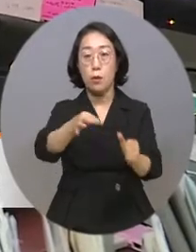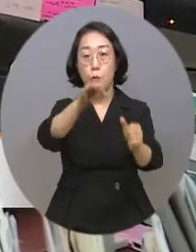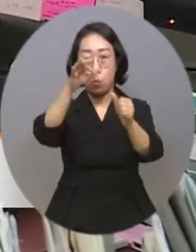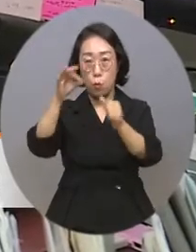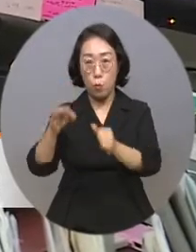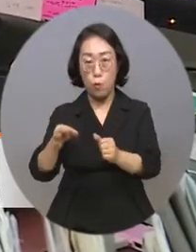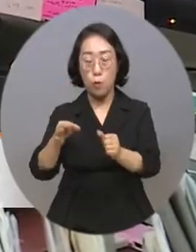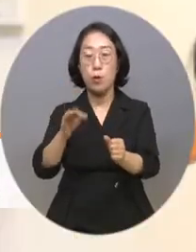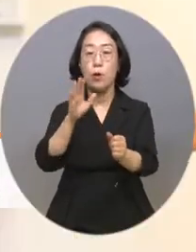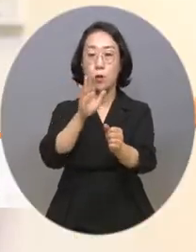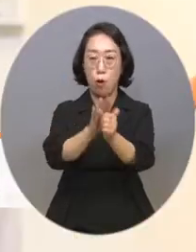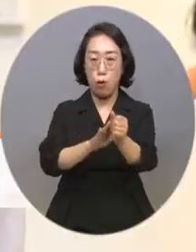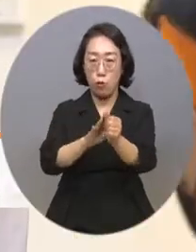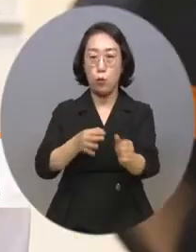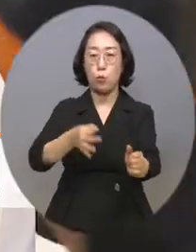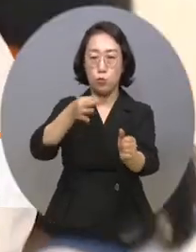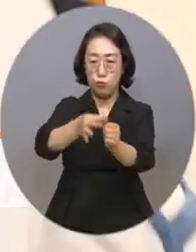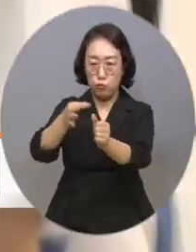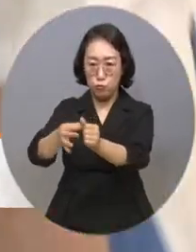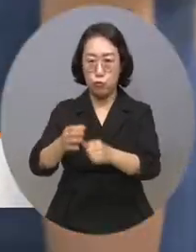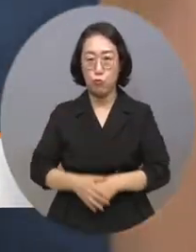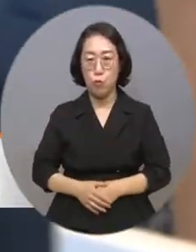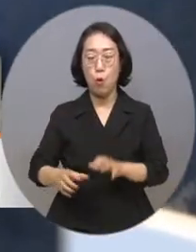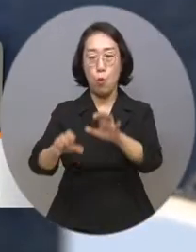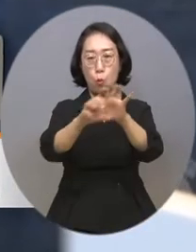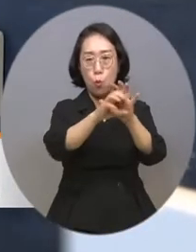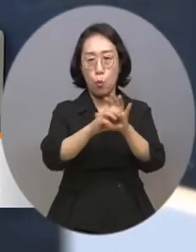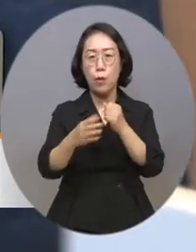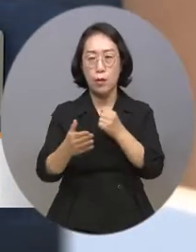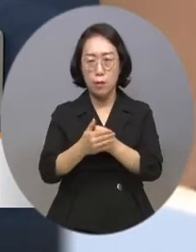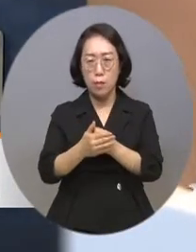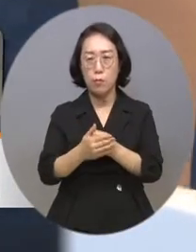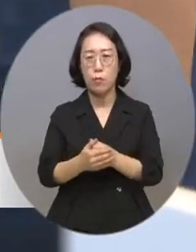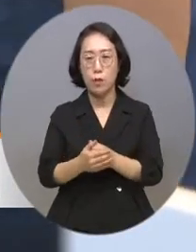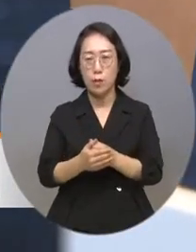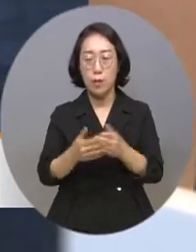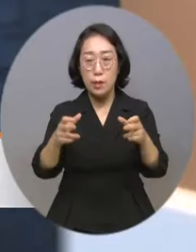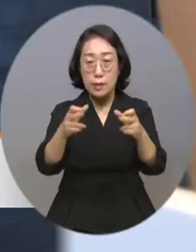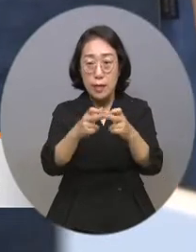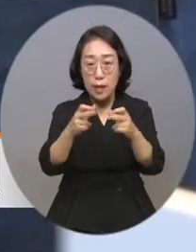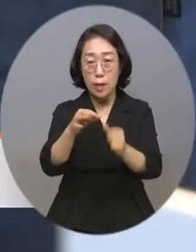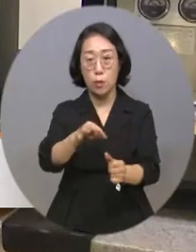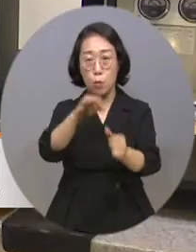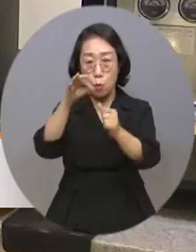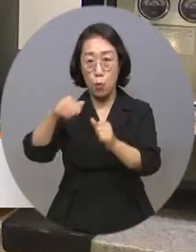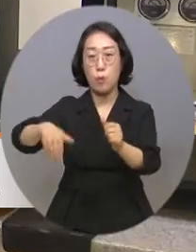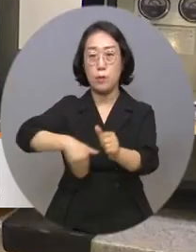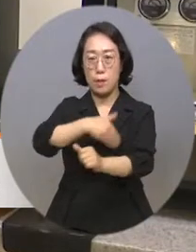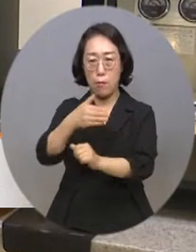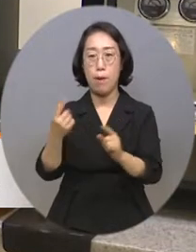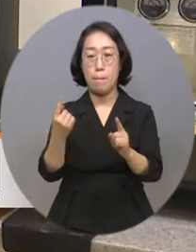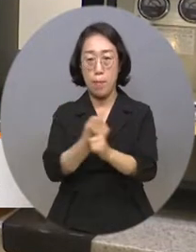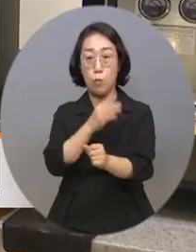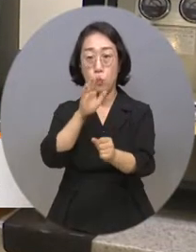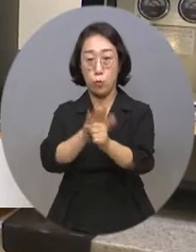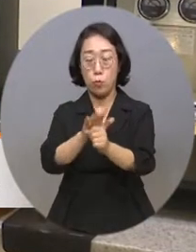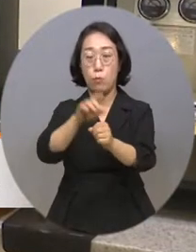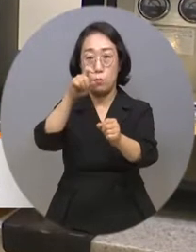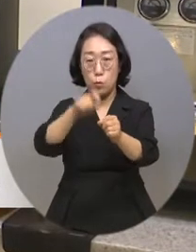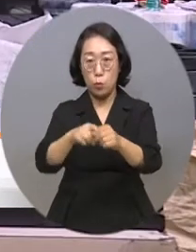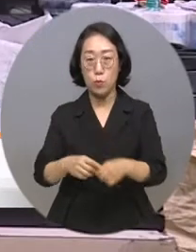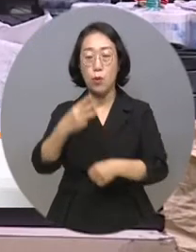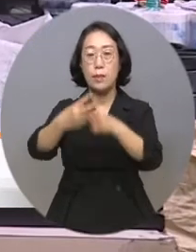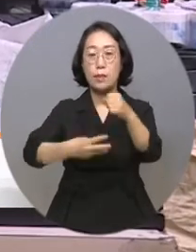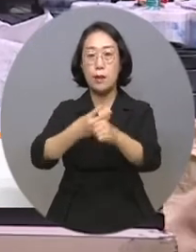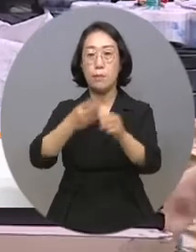장려금을 지원합니다. 이 장려금은 코로나19 사태 등으로 어려워진 장애인 고용 여건을 개선하고자 이번 달부터